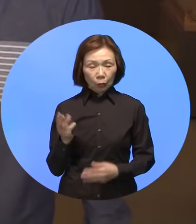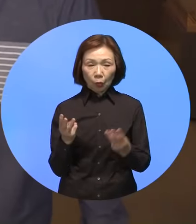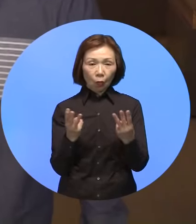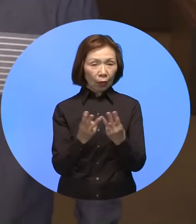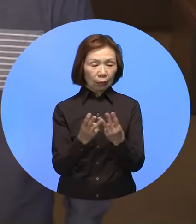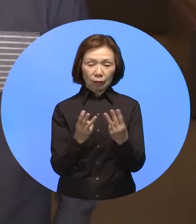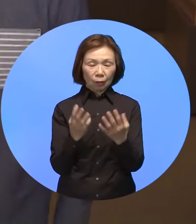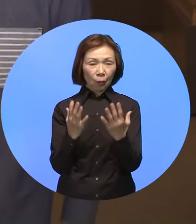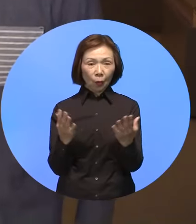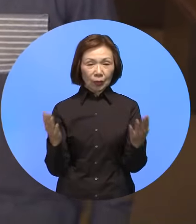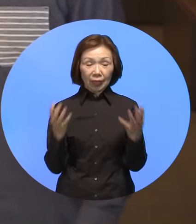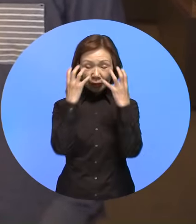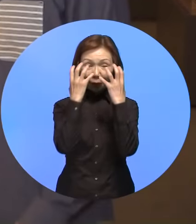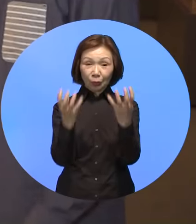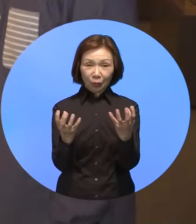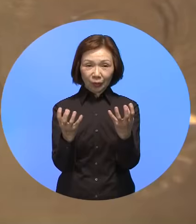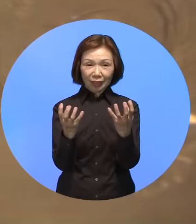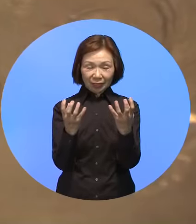驚きです